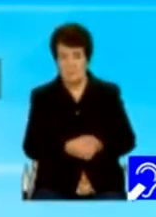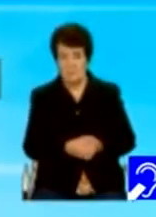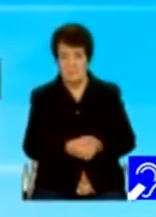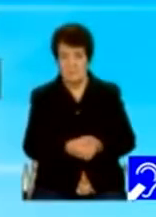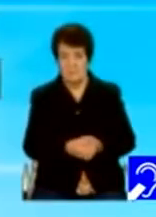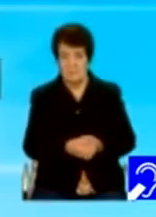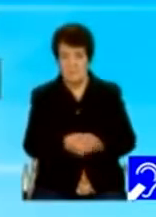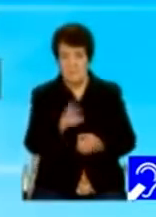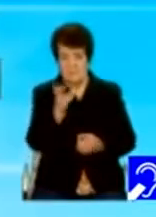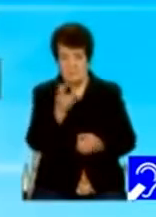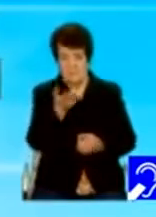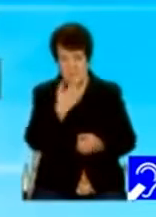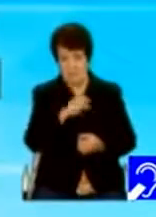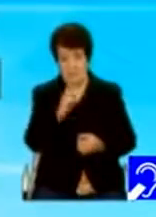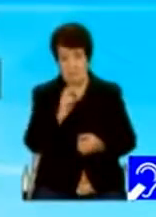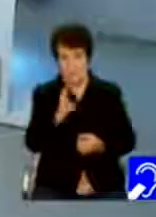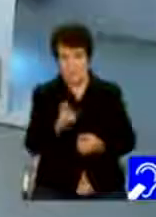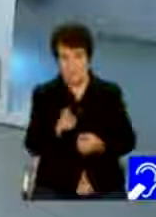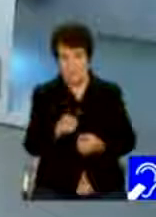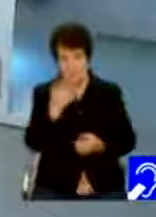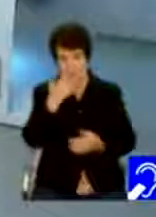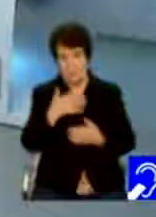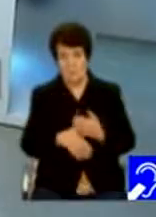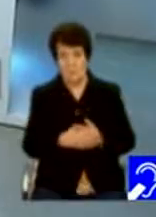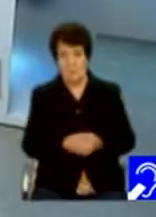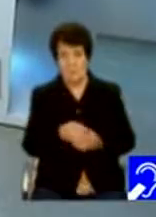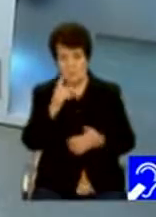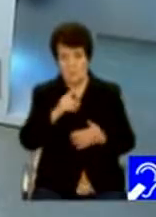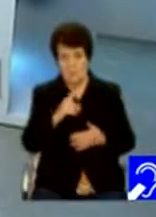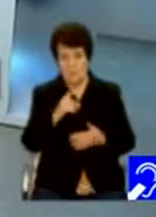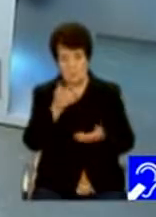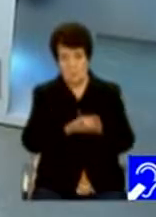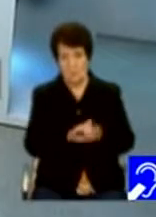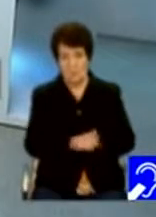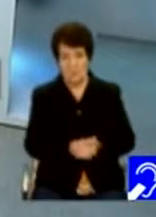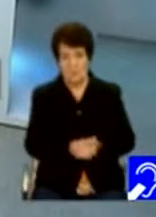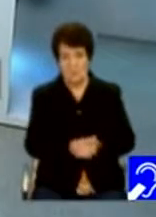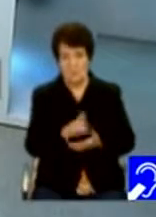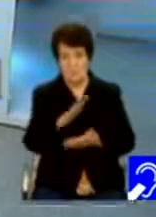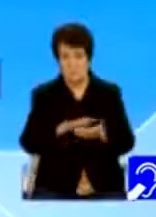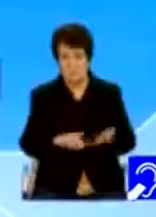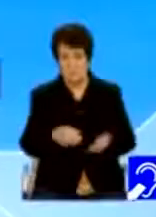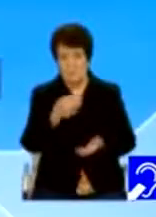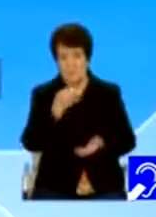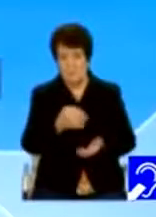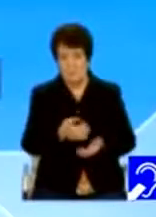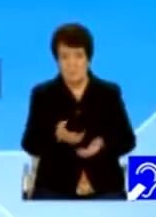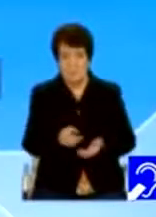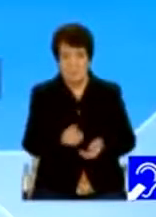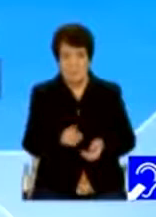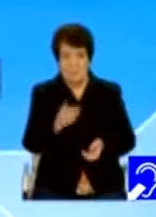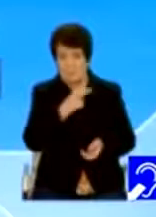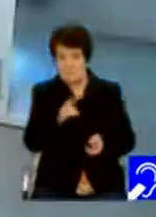partid? Domnul Costiu cunoaște. Dacă dați mai multe detalii. Dacă nu-i miros să trandășiri, mare parte și n-ai iureț. Domnul Costiu